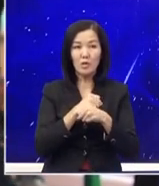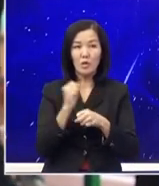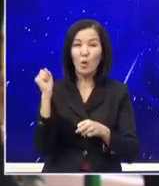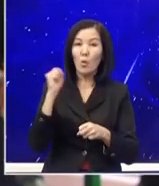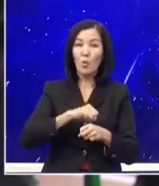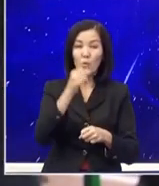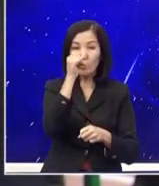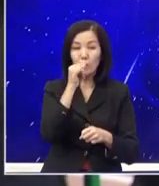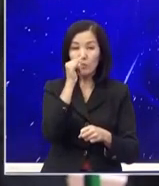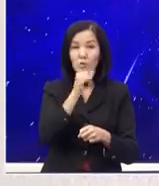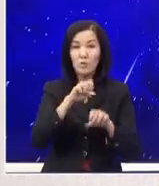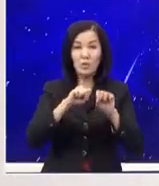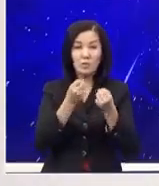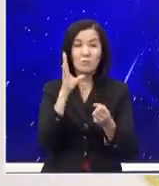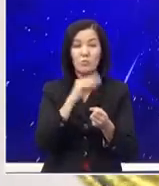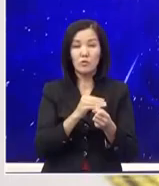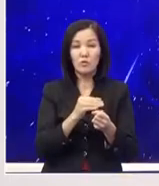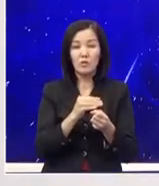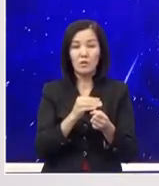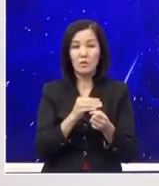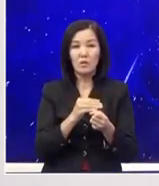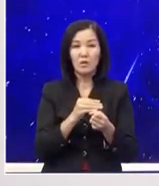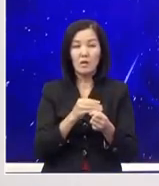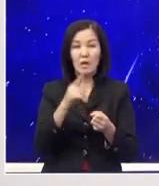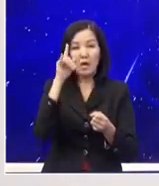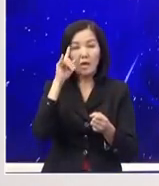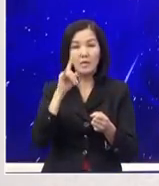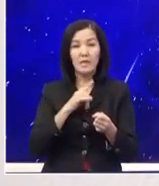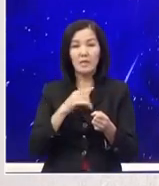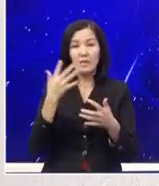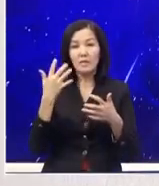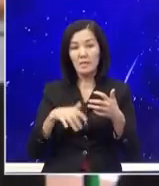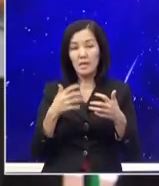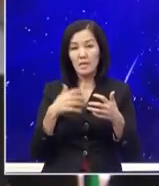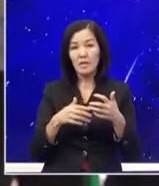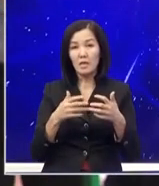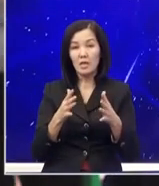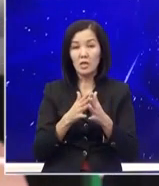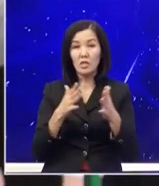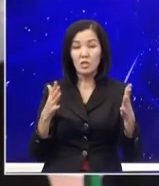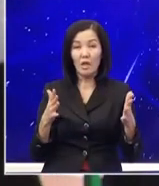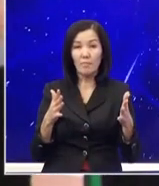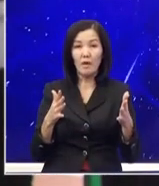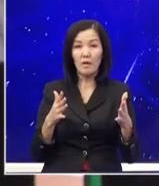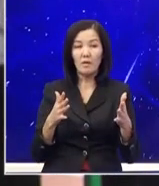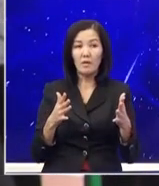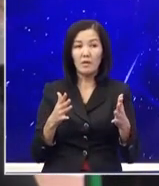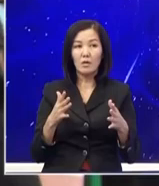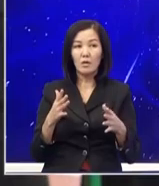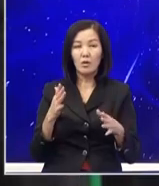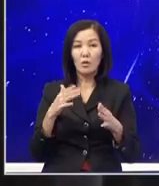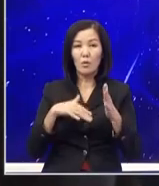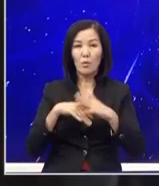қол күресіне, сынып кетеді. Қазақтың сүйегі орташа мен жалпаққа келеді ғой. Біз әлем бойынша осы қол күрес спортынан